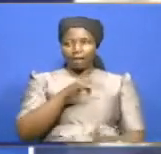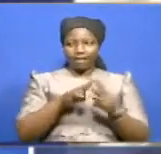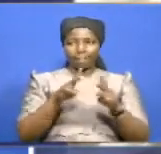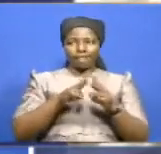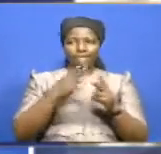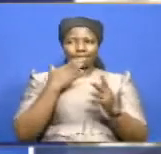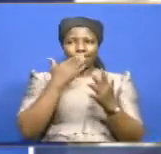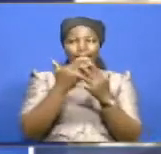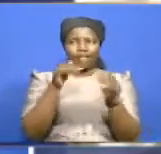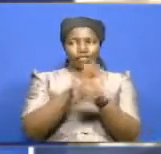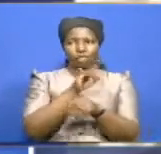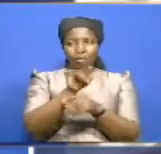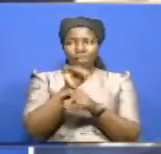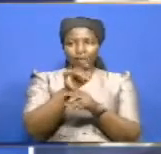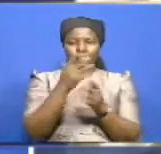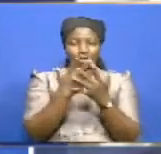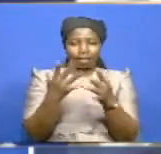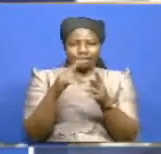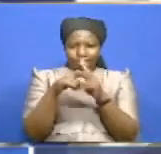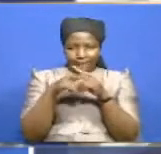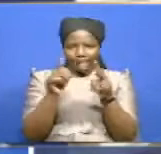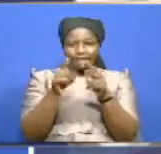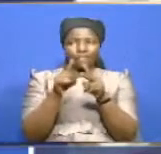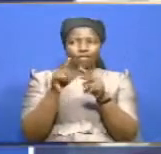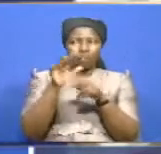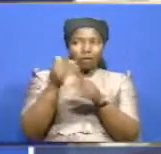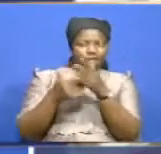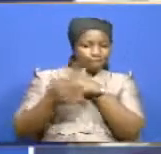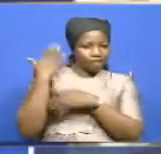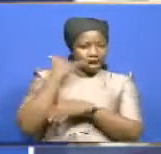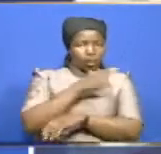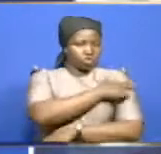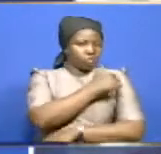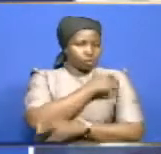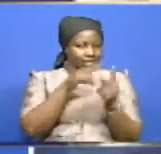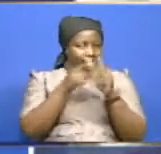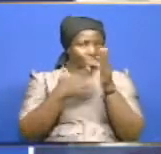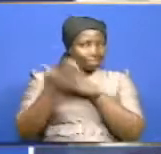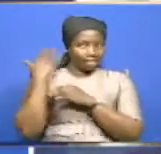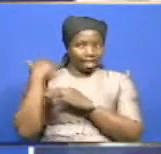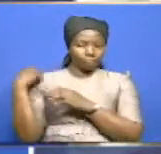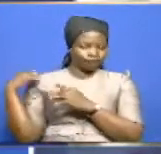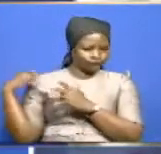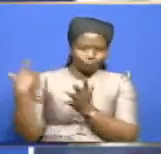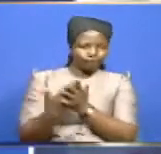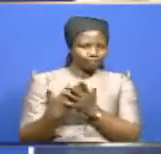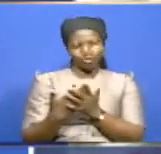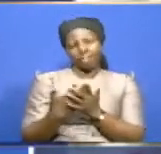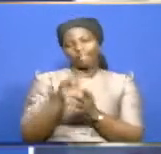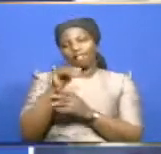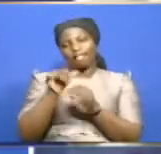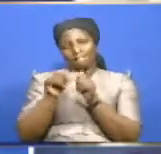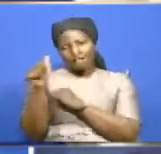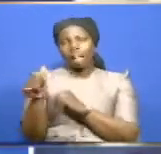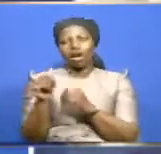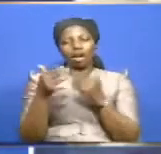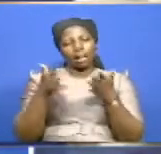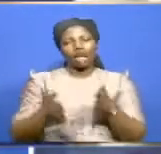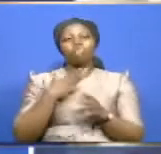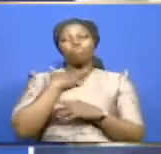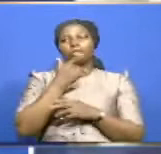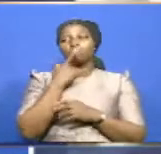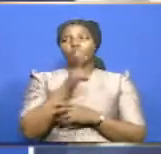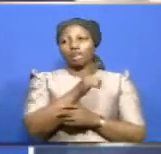This facility started from far, and we have moved a journey, and we have come from very far. And let me tell